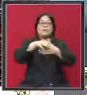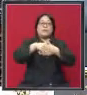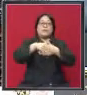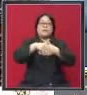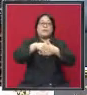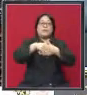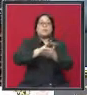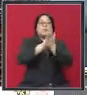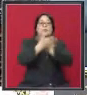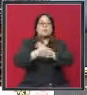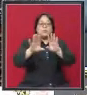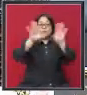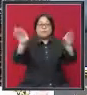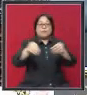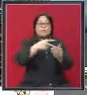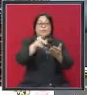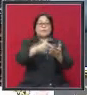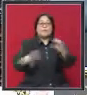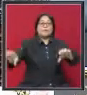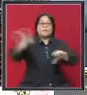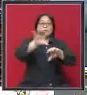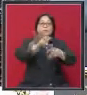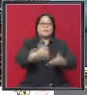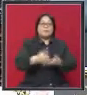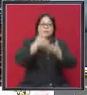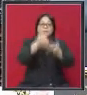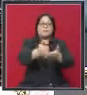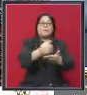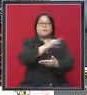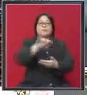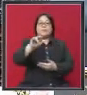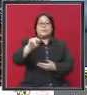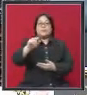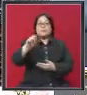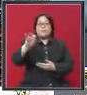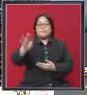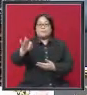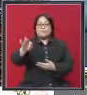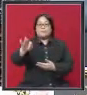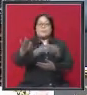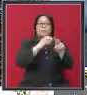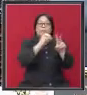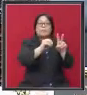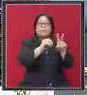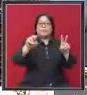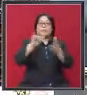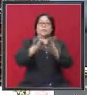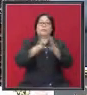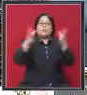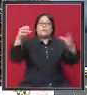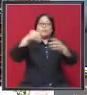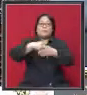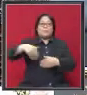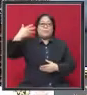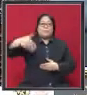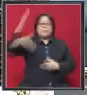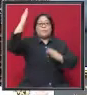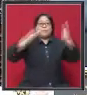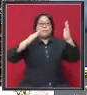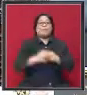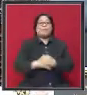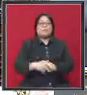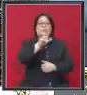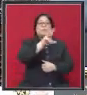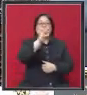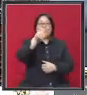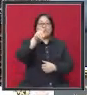RM16.4 bilion yang menjadikan perbelanjaan subsidi, bantuan dan insentif bagi tahun 2020 adalah yang terbesar dalam sejarah Malaysia, iaitu